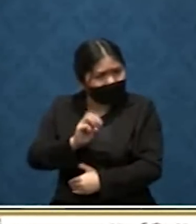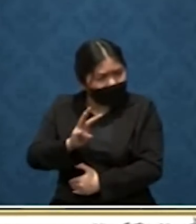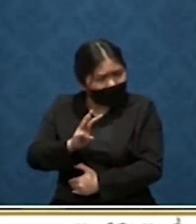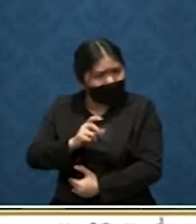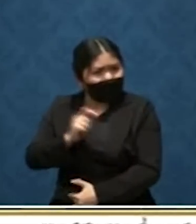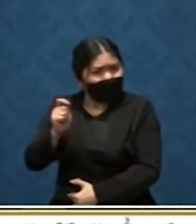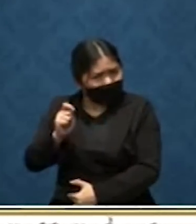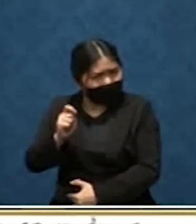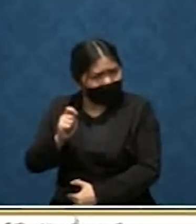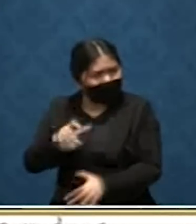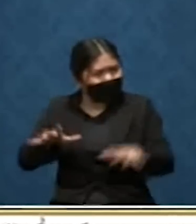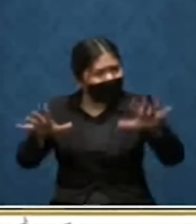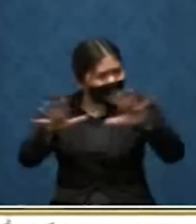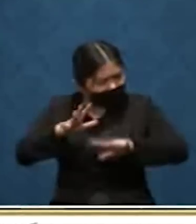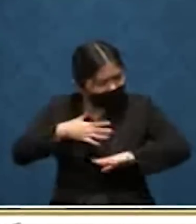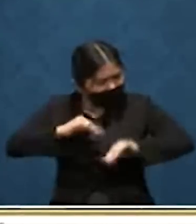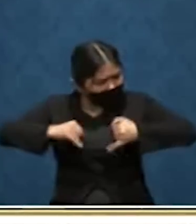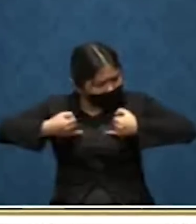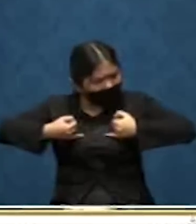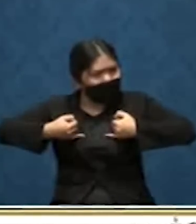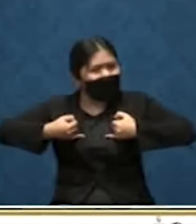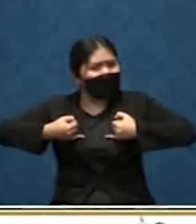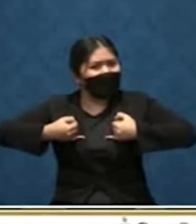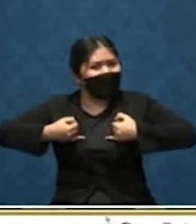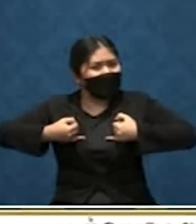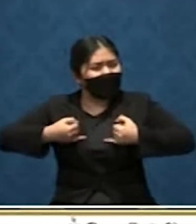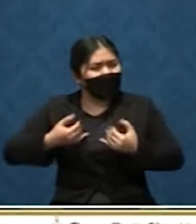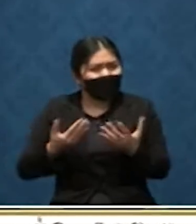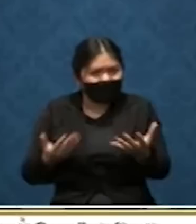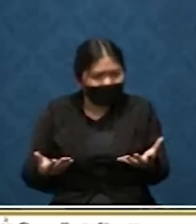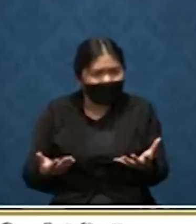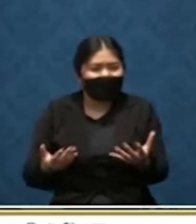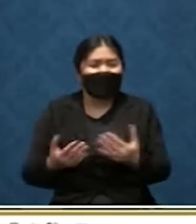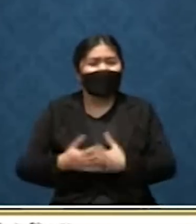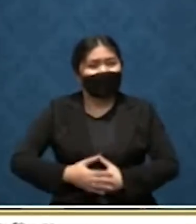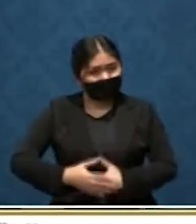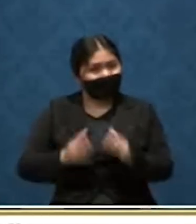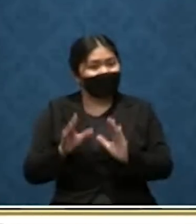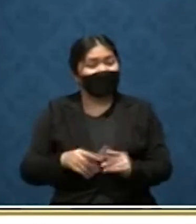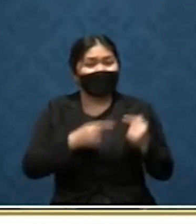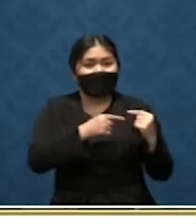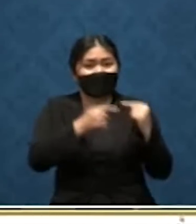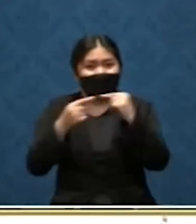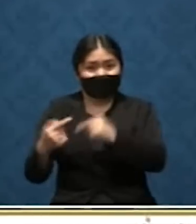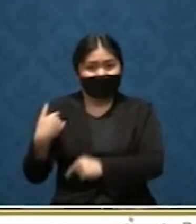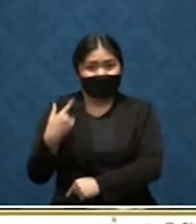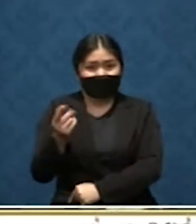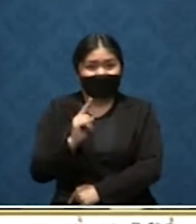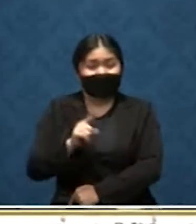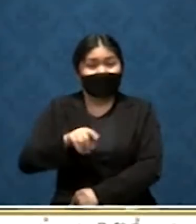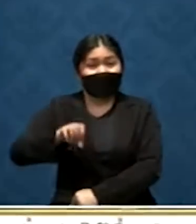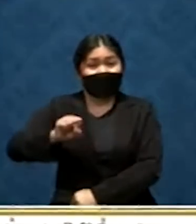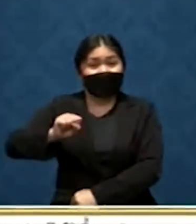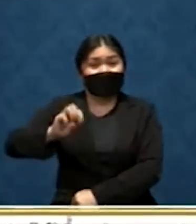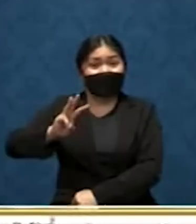แลกิจการด้วยตัวเองละครับยังไมหมดเท่านี้ครับภาพตอไปครับสว